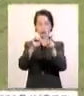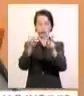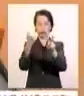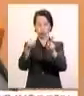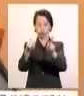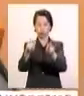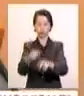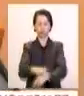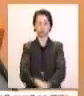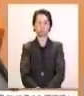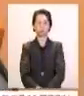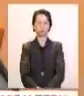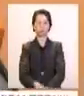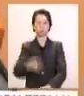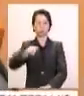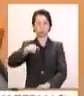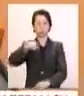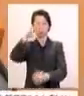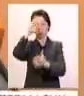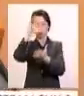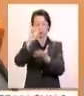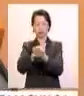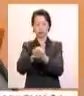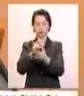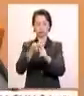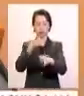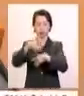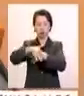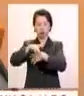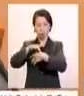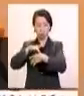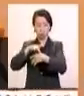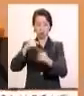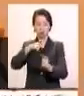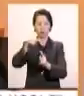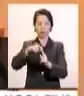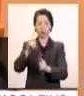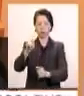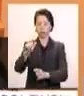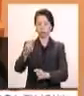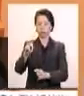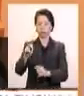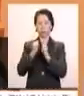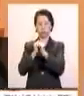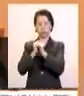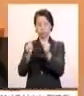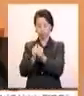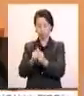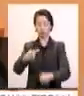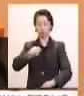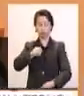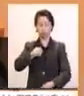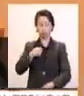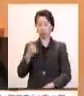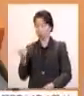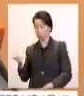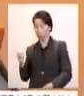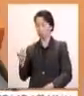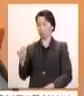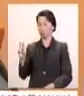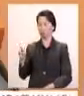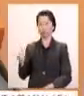2010. Saya yakin daripada awal apabila Tan Cheng Ho bersama dengan saya, dia